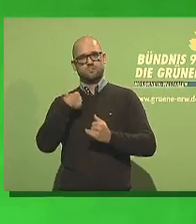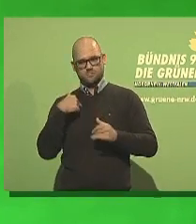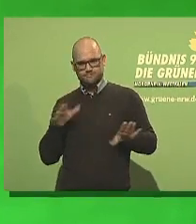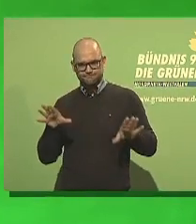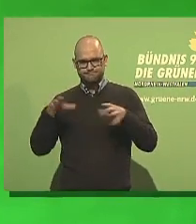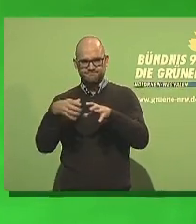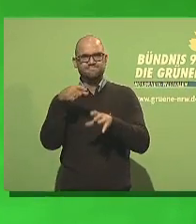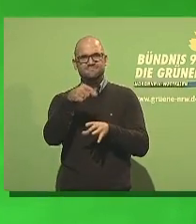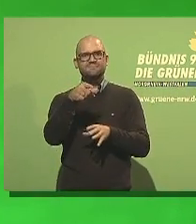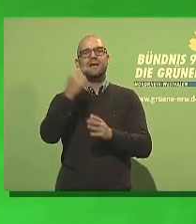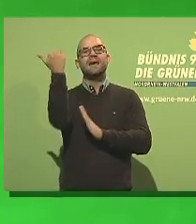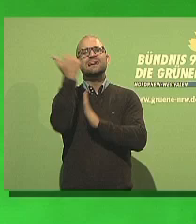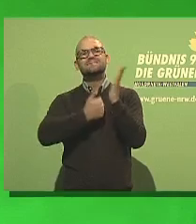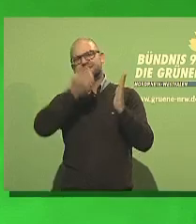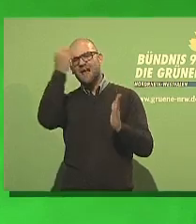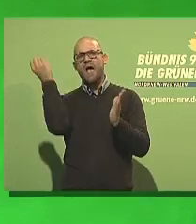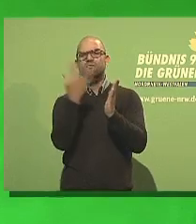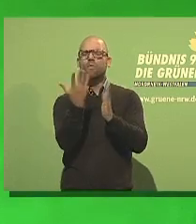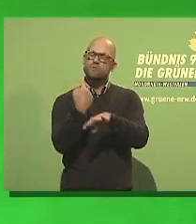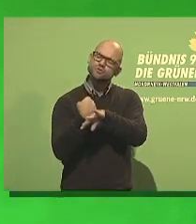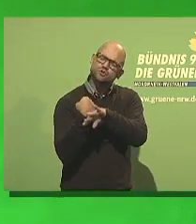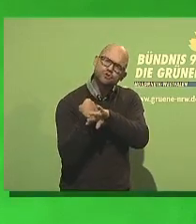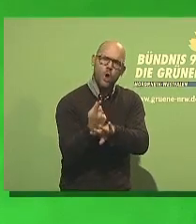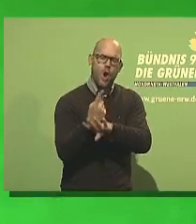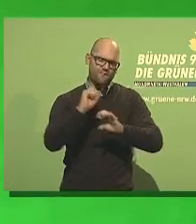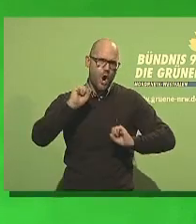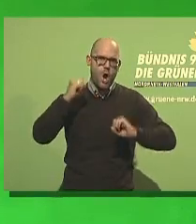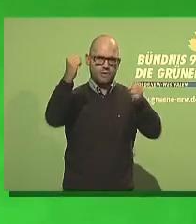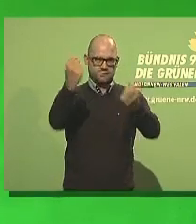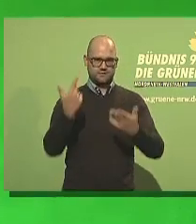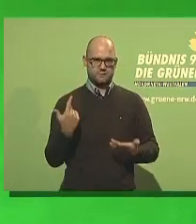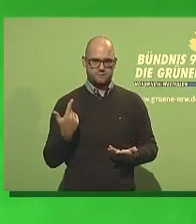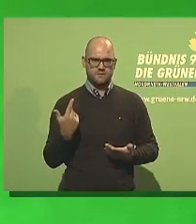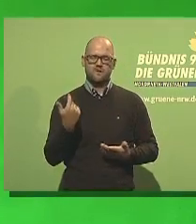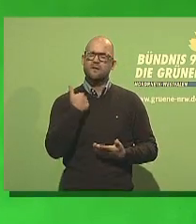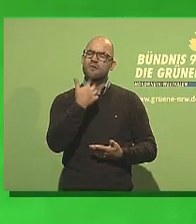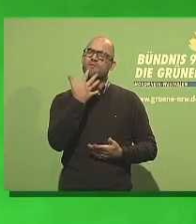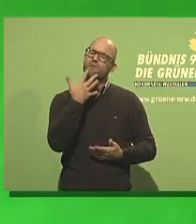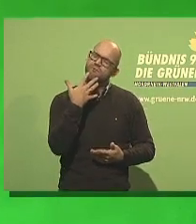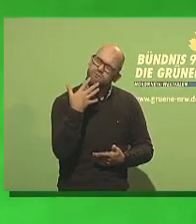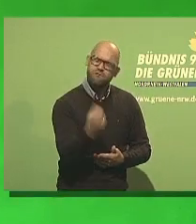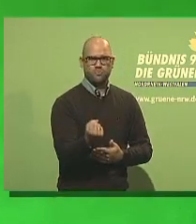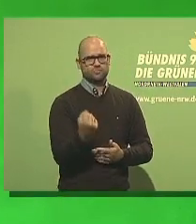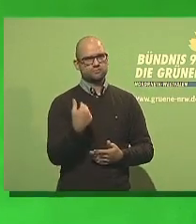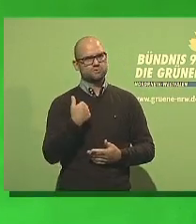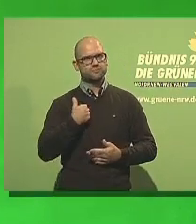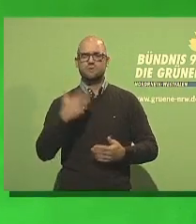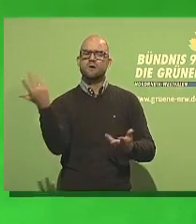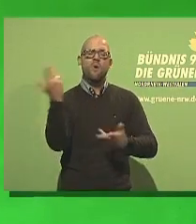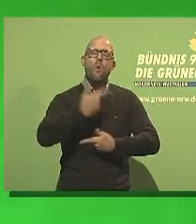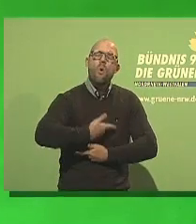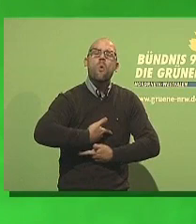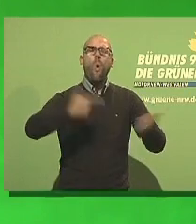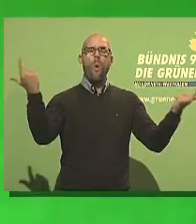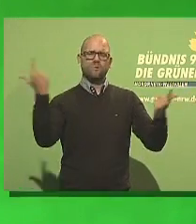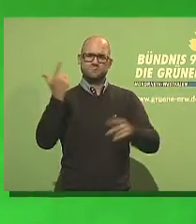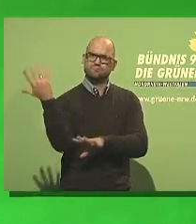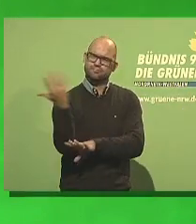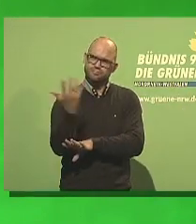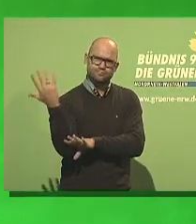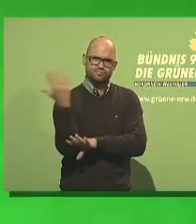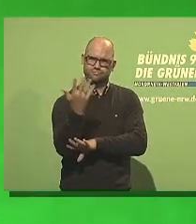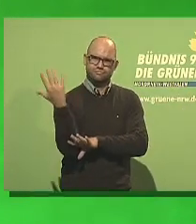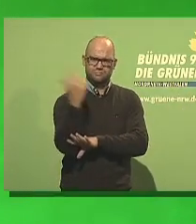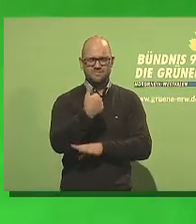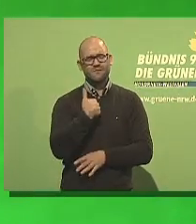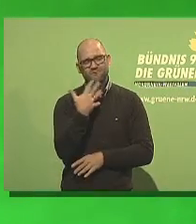Gesetzentwurf sofort wieder einbringen. Und ich wünsche mir sehr, eine krachende Einbringungsrede für diesen Gesetzentwurf halten